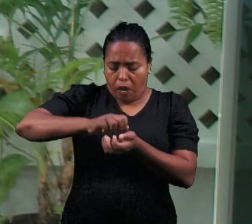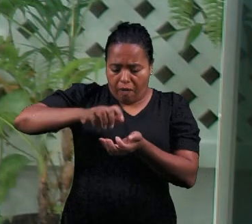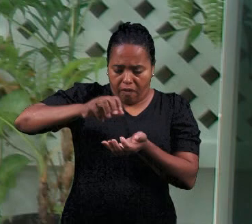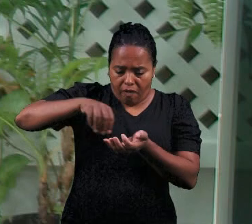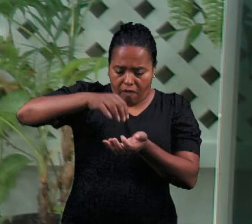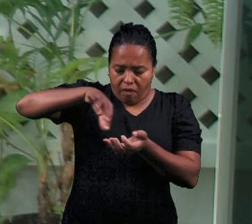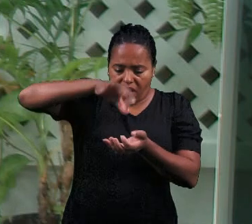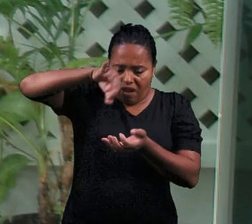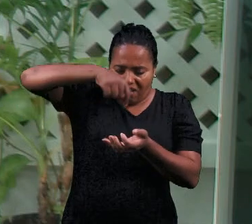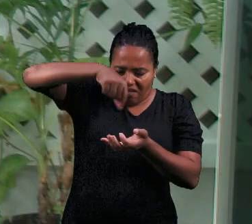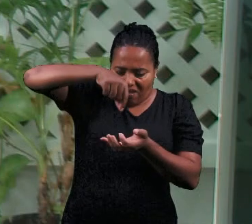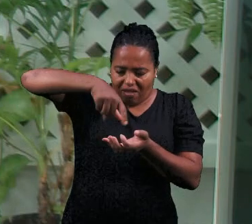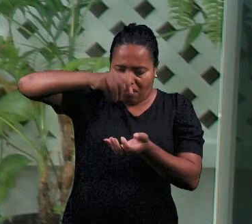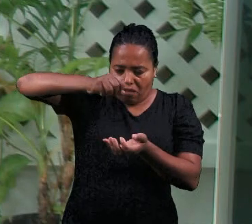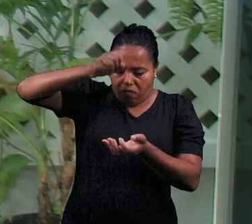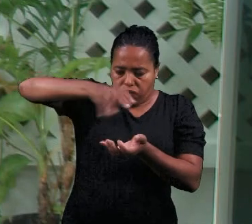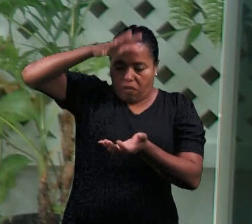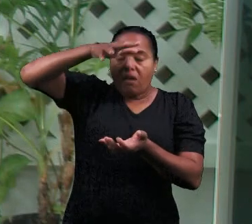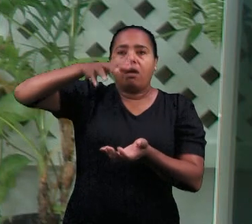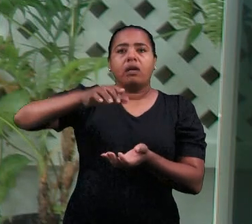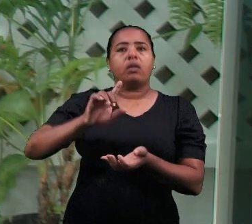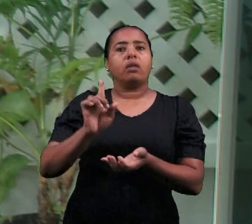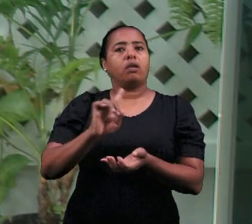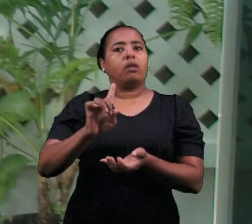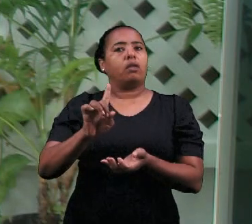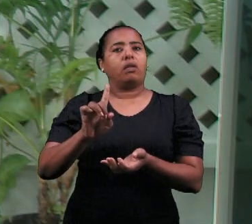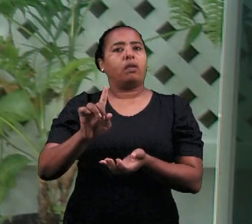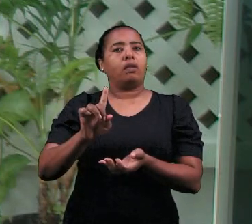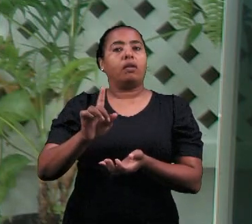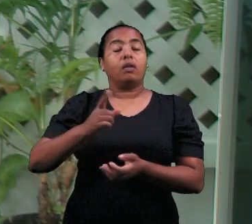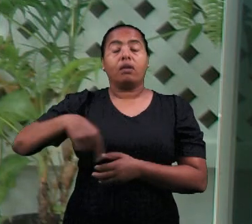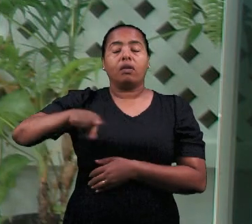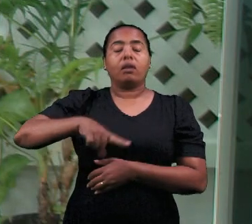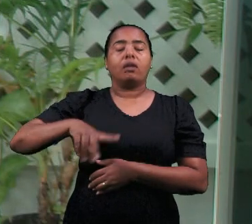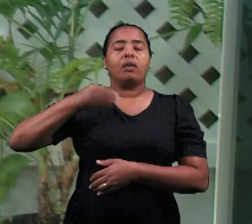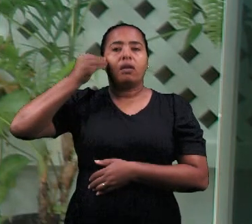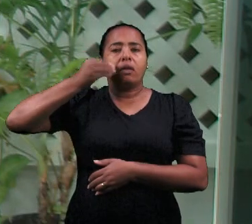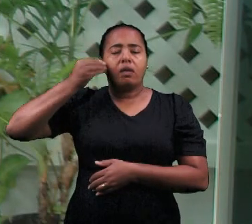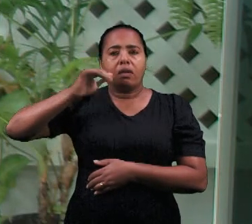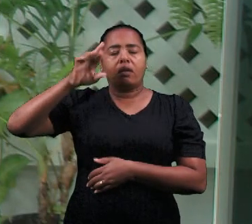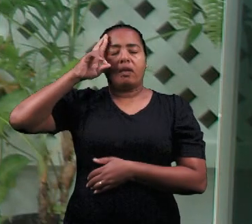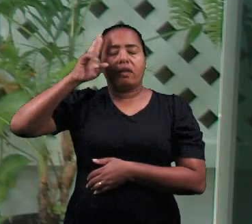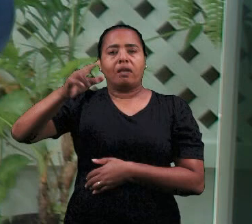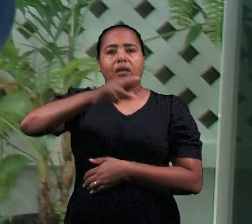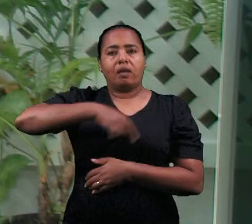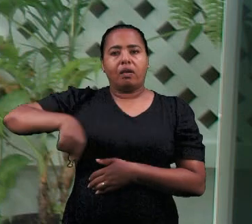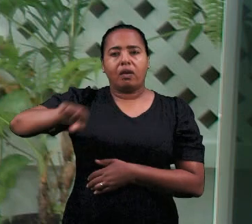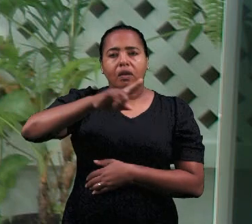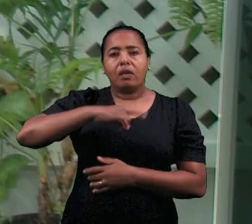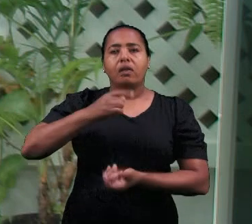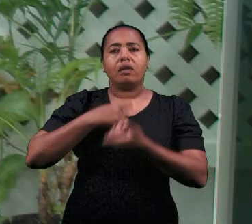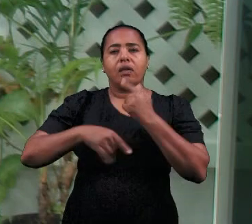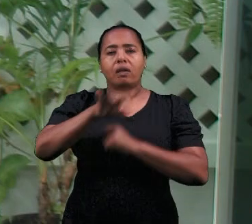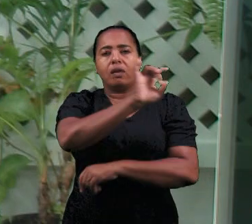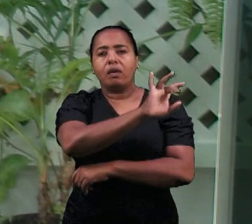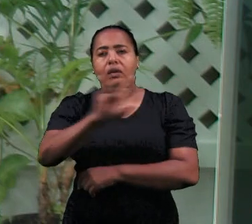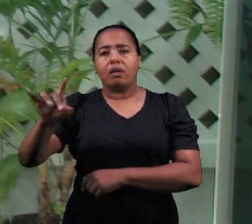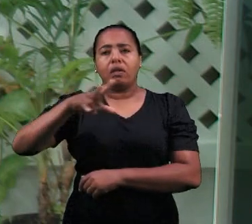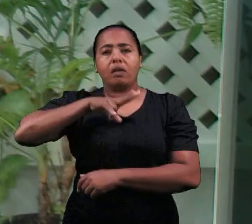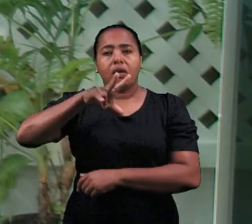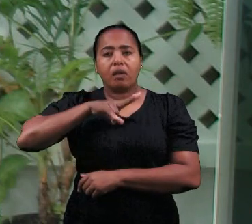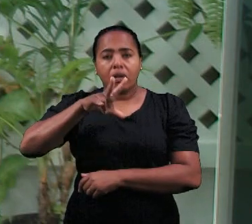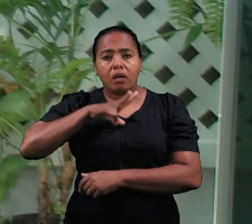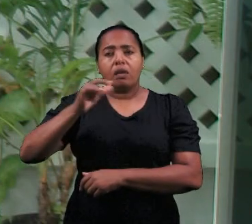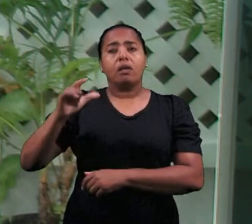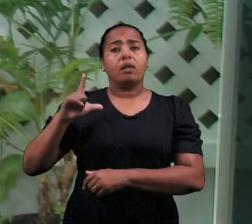que nous faisons. Nous avons une formule magique. Nous avons une expérience avec